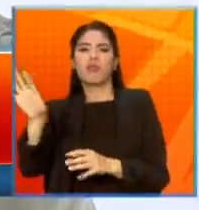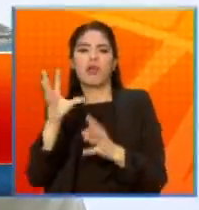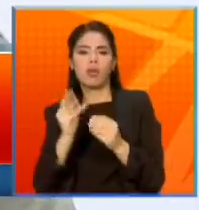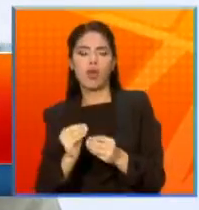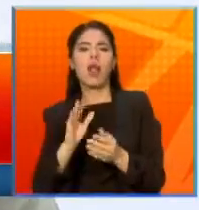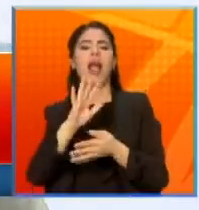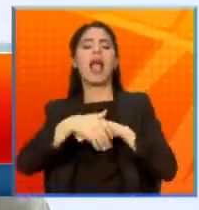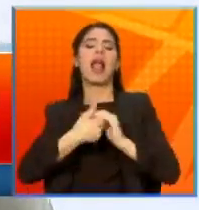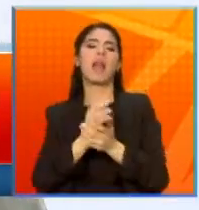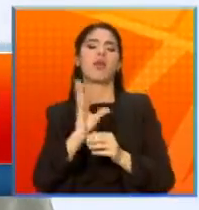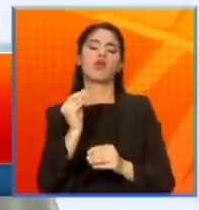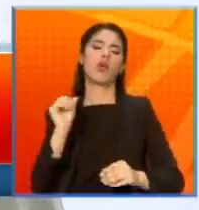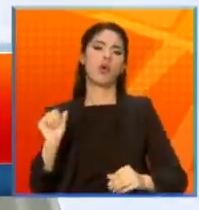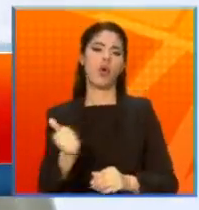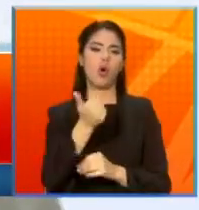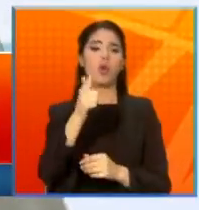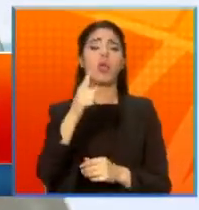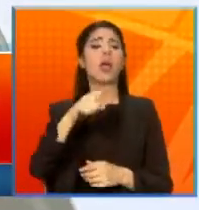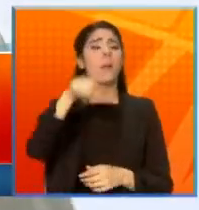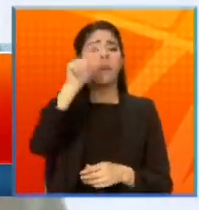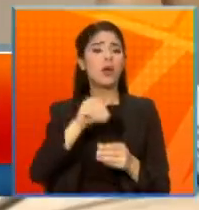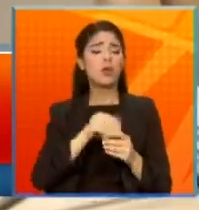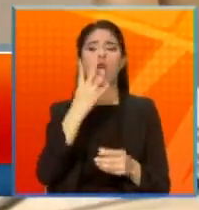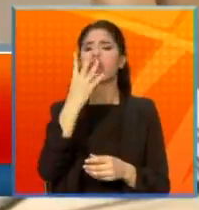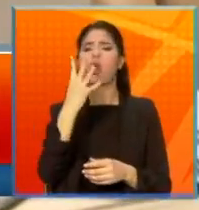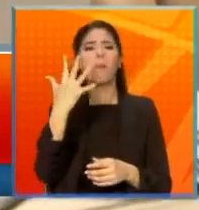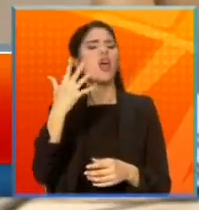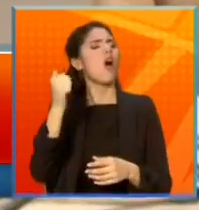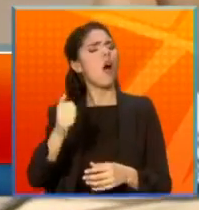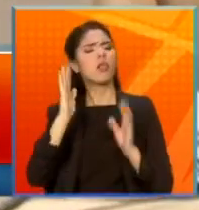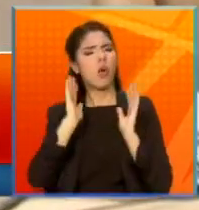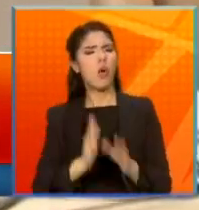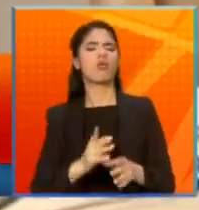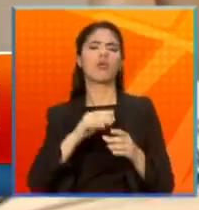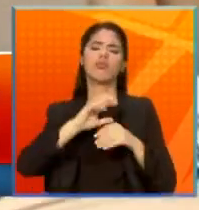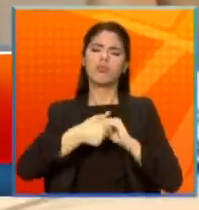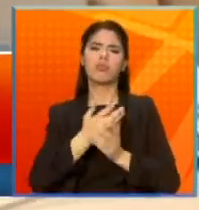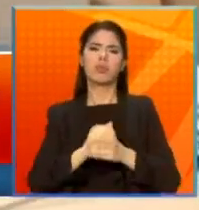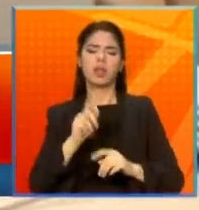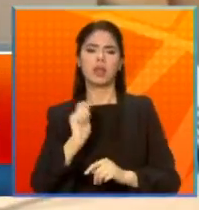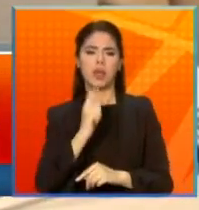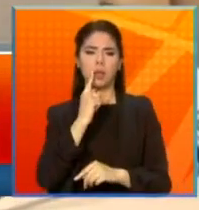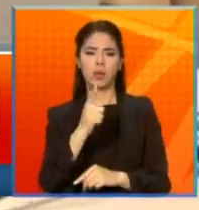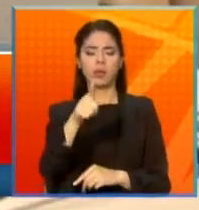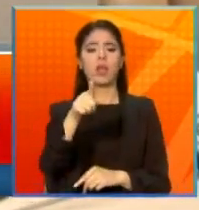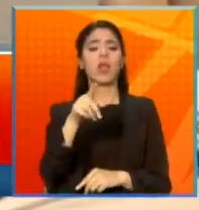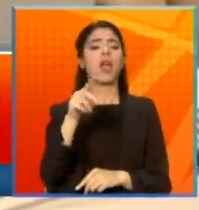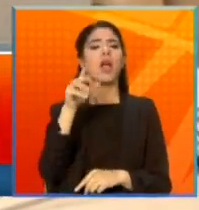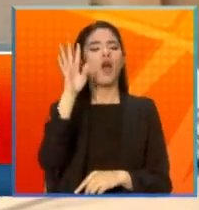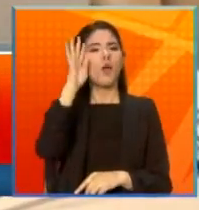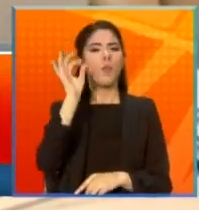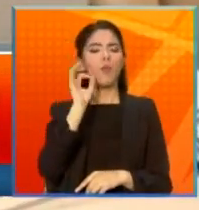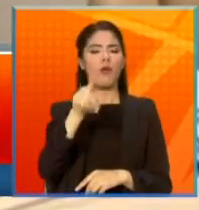yıkamak çok önemli. Lütfen bu ara ellerinizi günde 4, 5, 6 yıkayın. Koronavirüsü için bir diğer tedbir tavsiyesi de Profesör Doktor